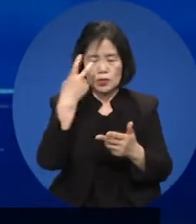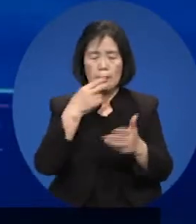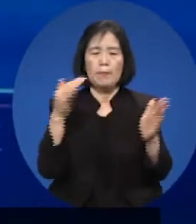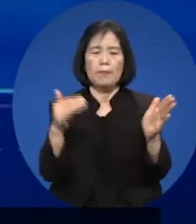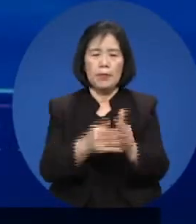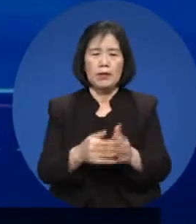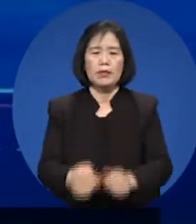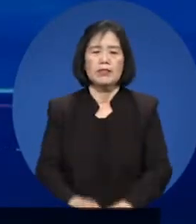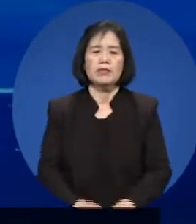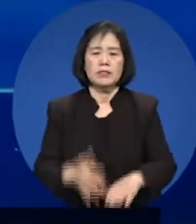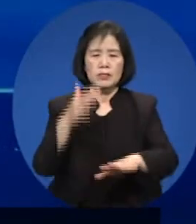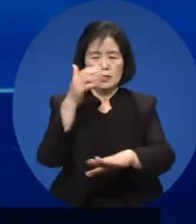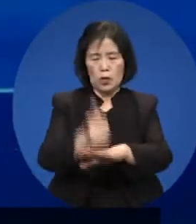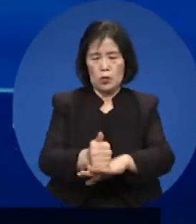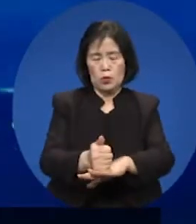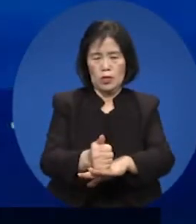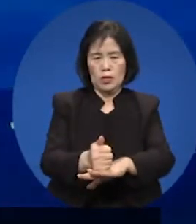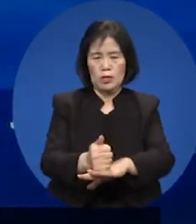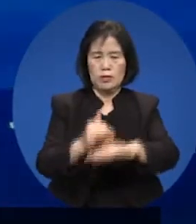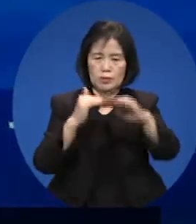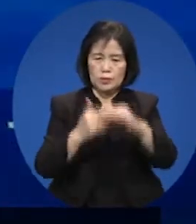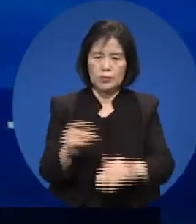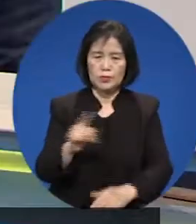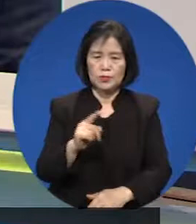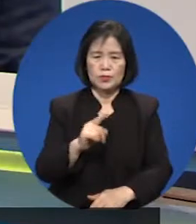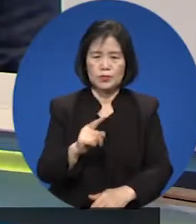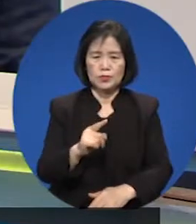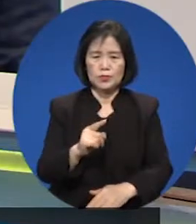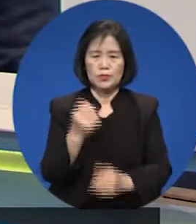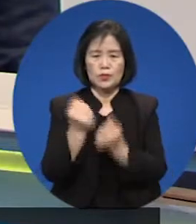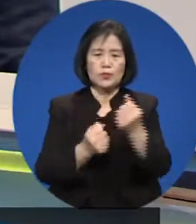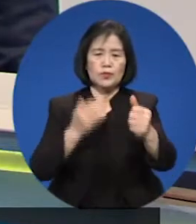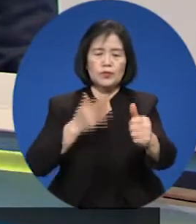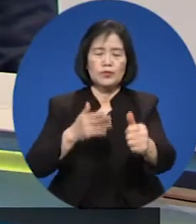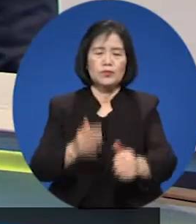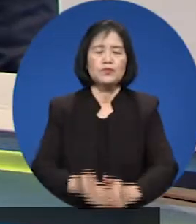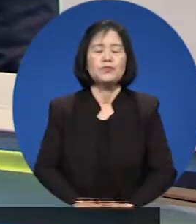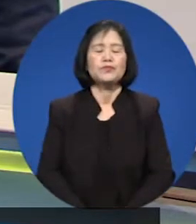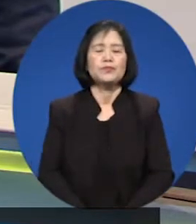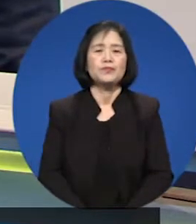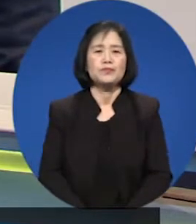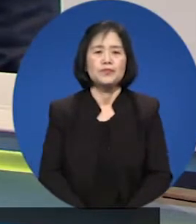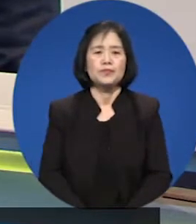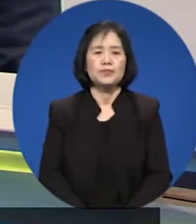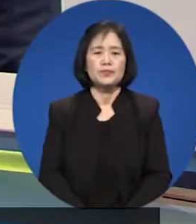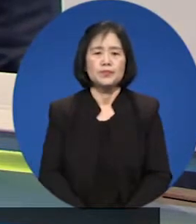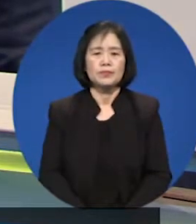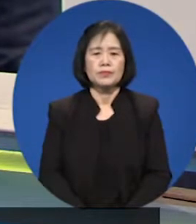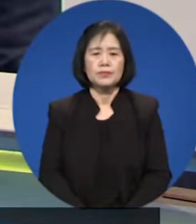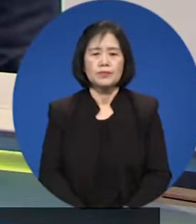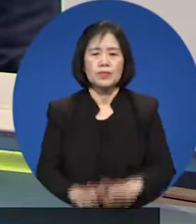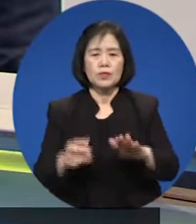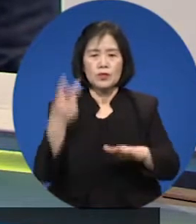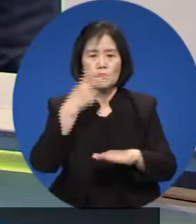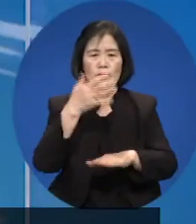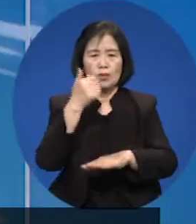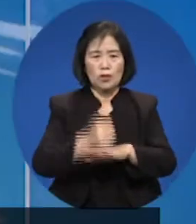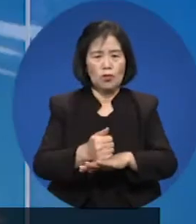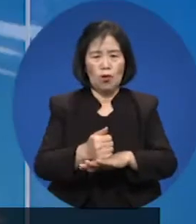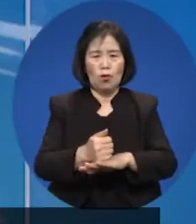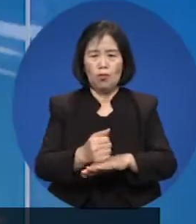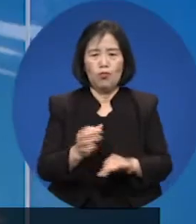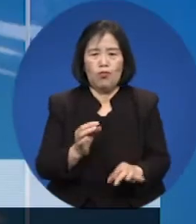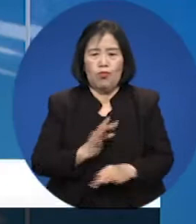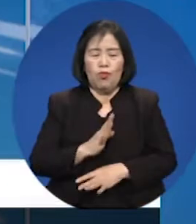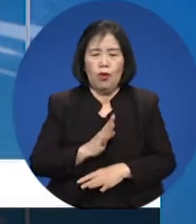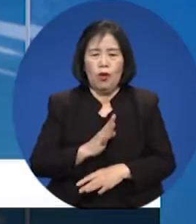합니다 이 결과 어떻게 봐야 되는지 윤 평론가 님 일단 어떤 점을 주목해야 될까요 사실 전 1g 주석을 걸 보고 경악하지 않을 수